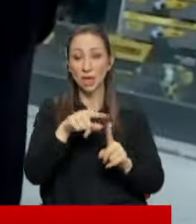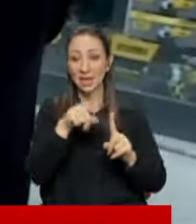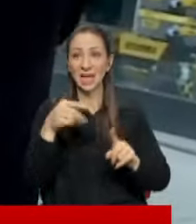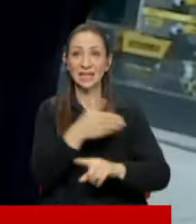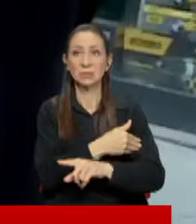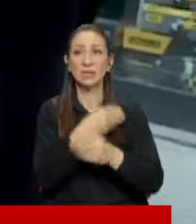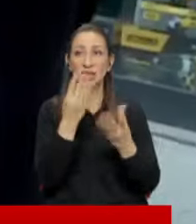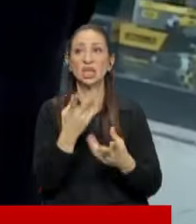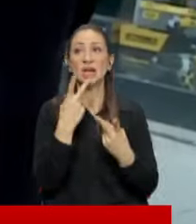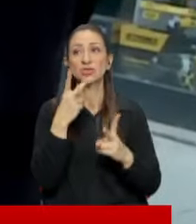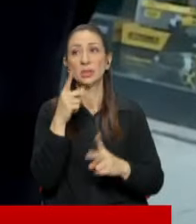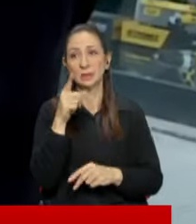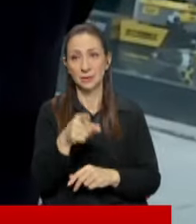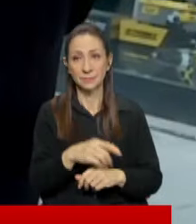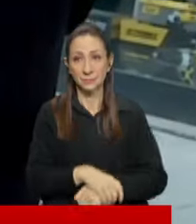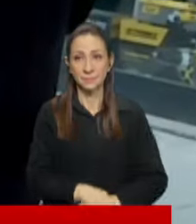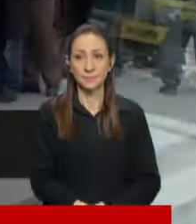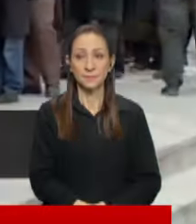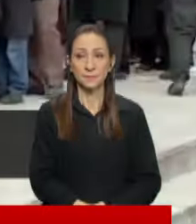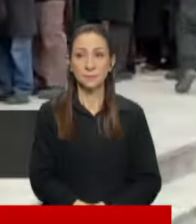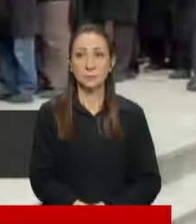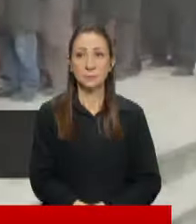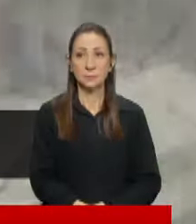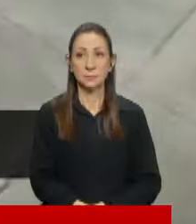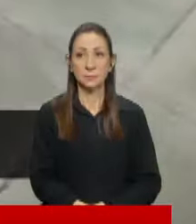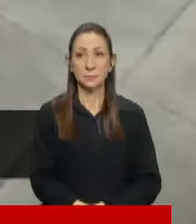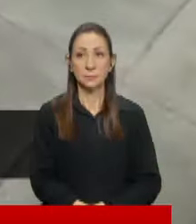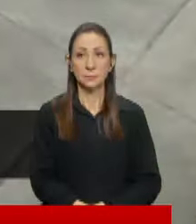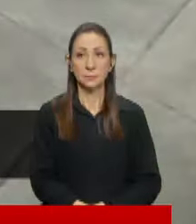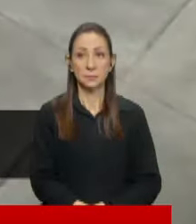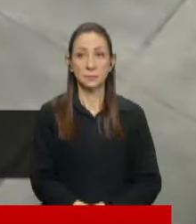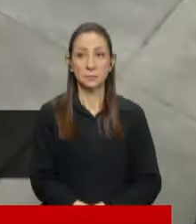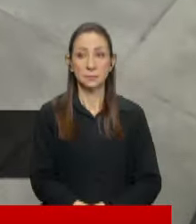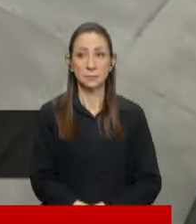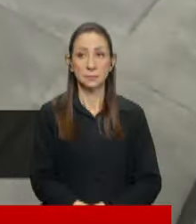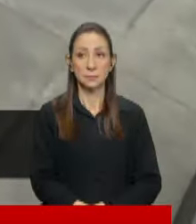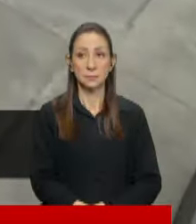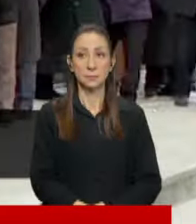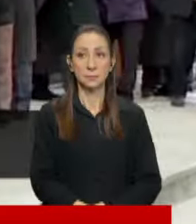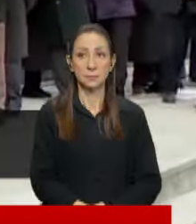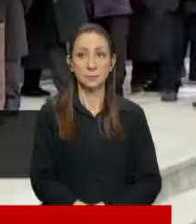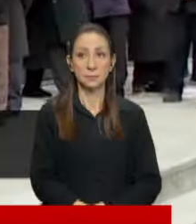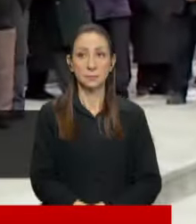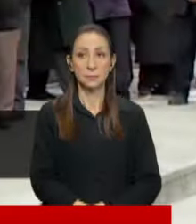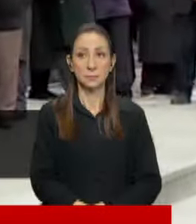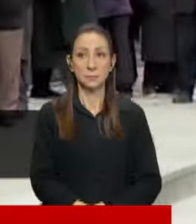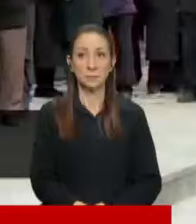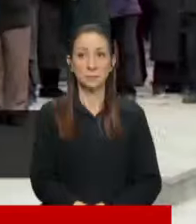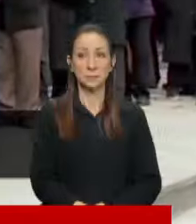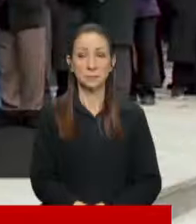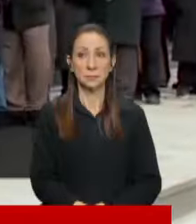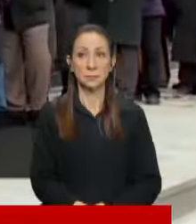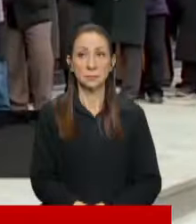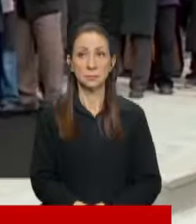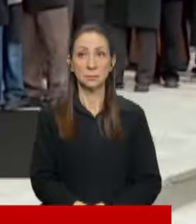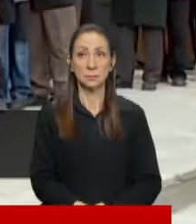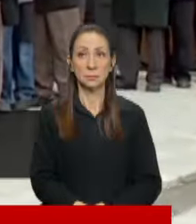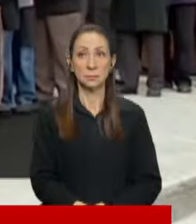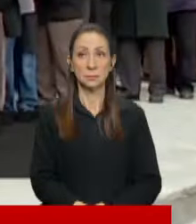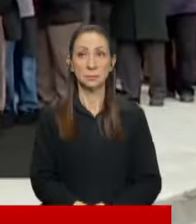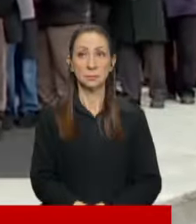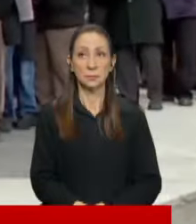hizmet vereceklerini açıkladı. Saat 4'te gelir. Aldım gidiyorum işte. Ne söyleyeyim, Allah utandırsın. Utansınlar, neydi? Ha, görürsünler